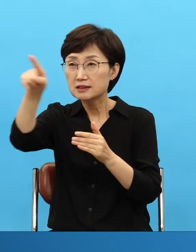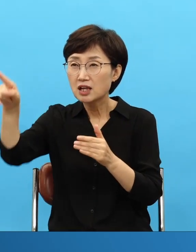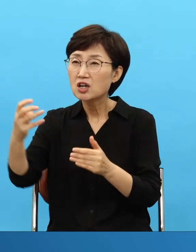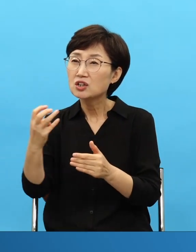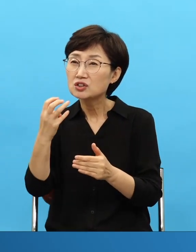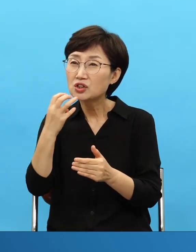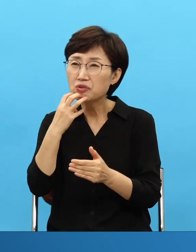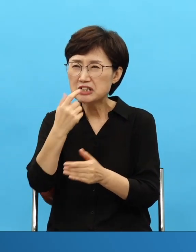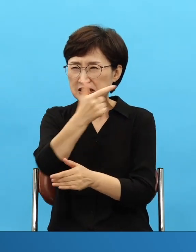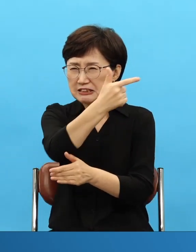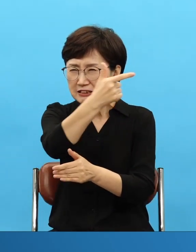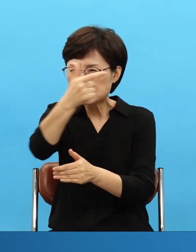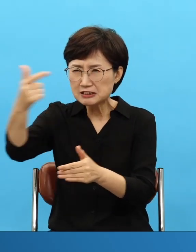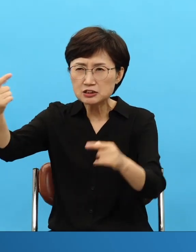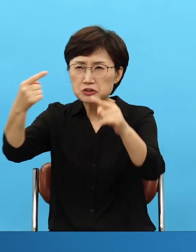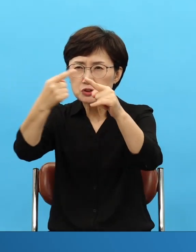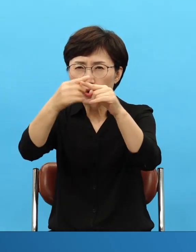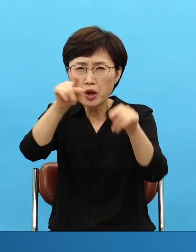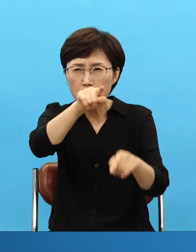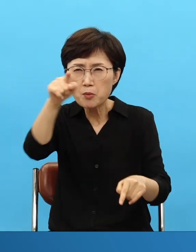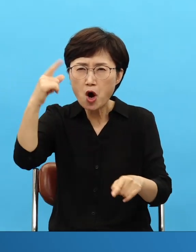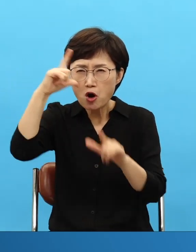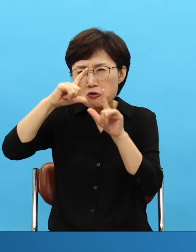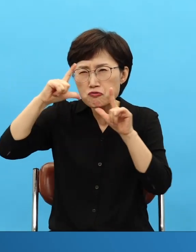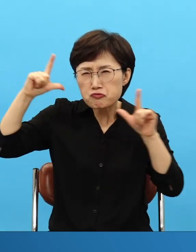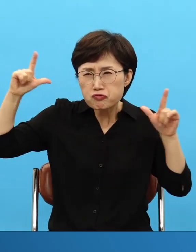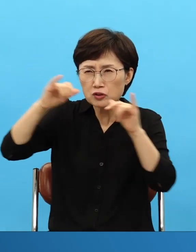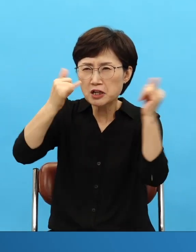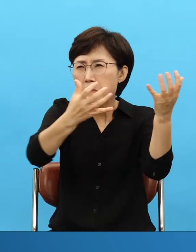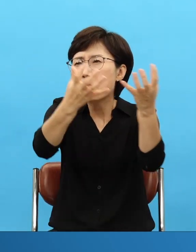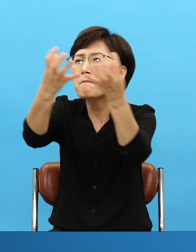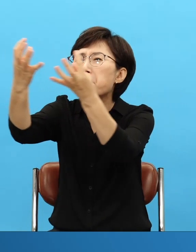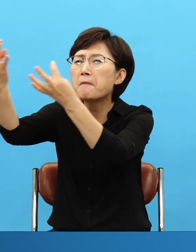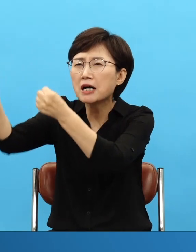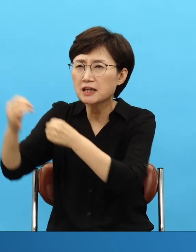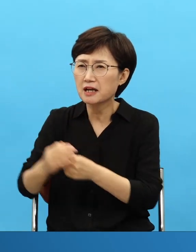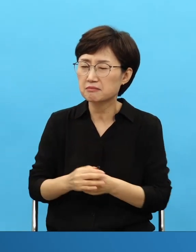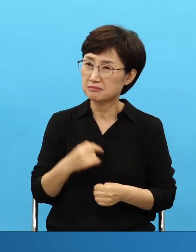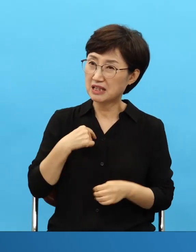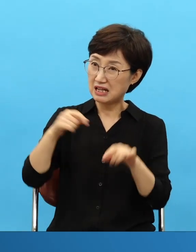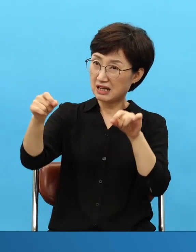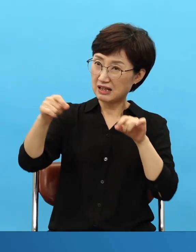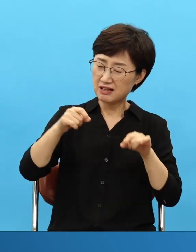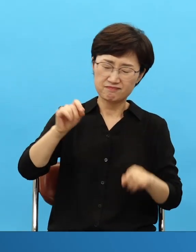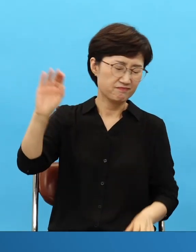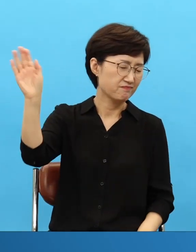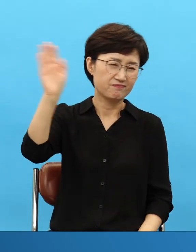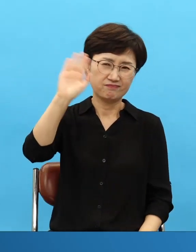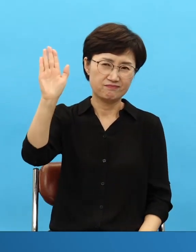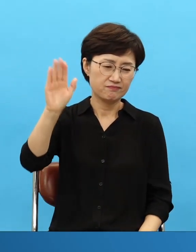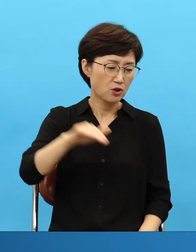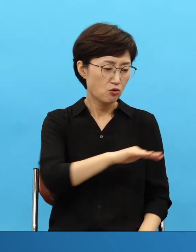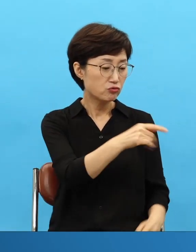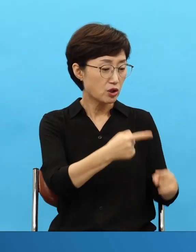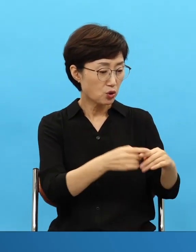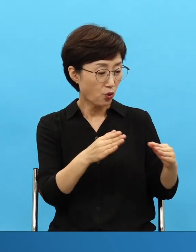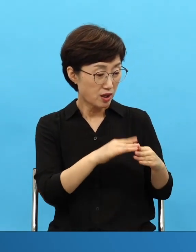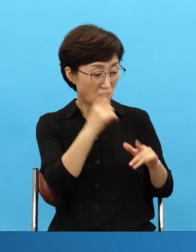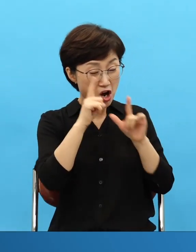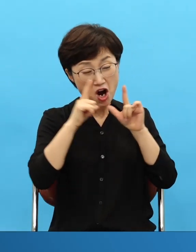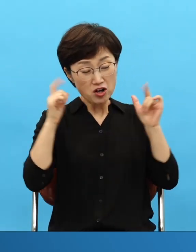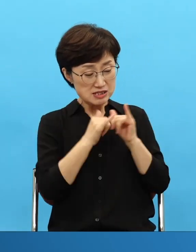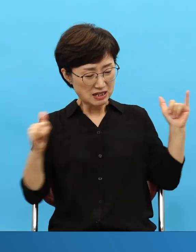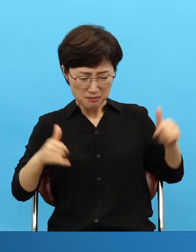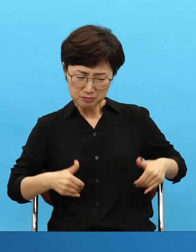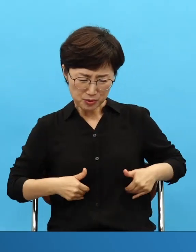배우들, 탤런트들, 가수들이 우리에게는 필요하지 않다. It's not the celebrities, the movie stars, the actors and singers that we need